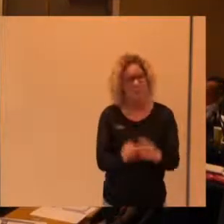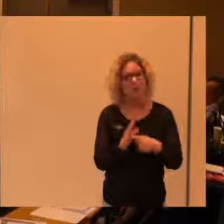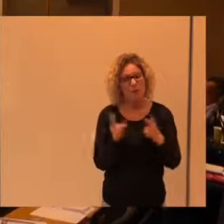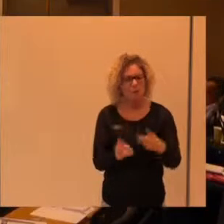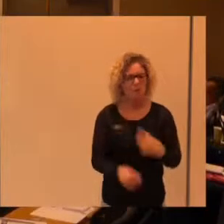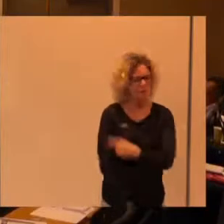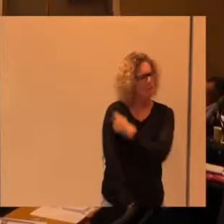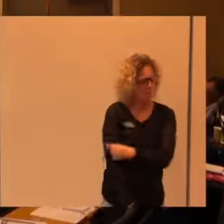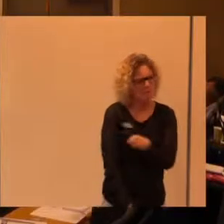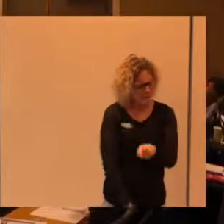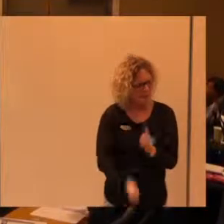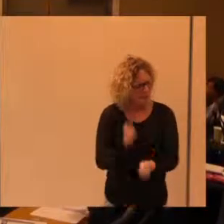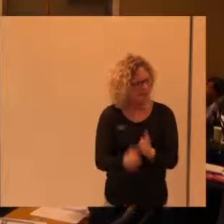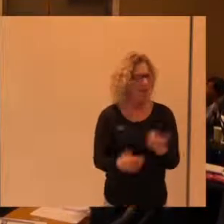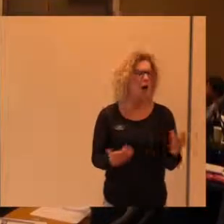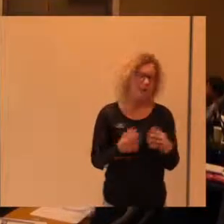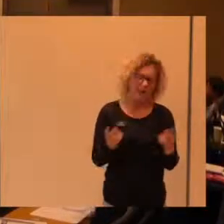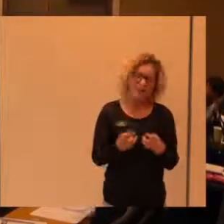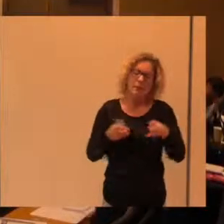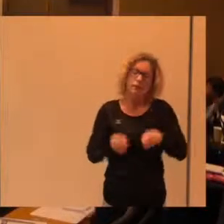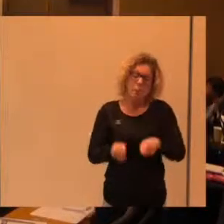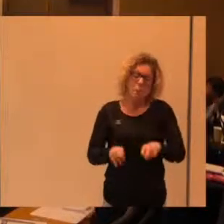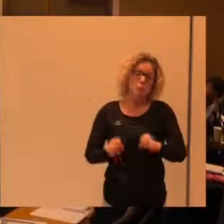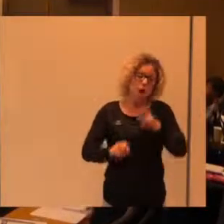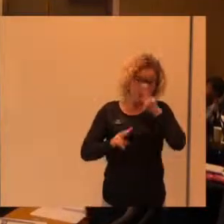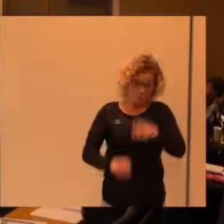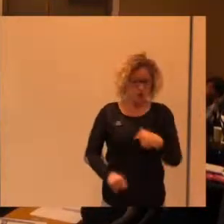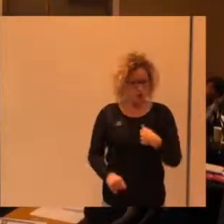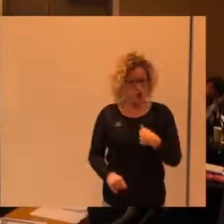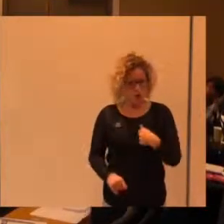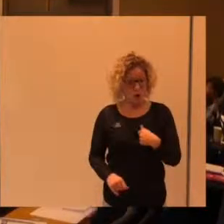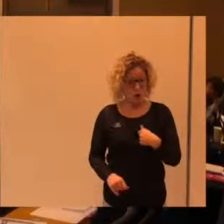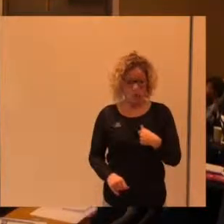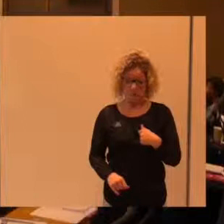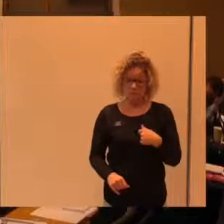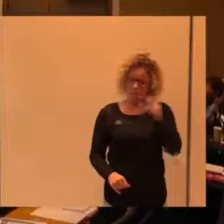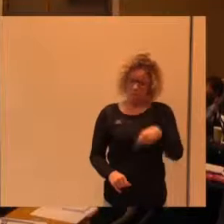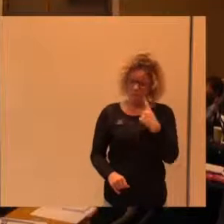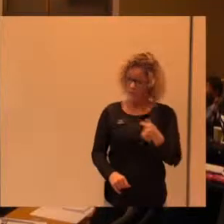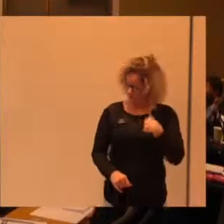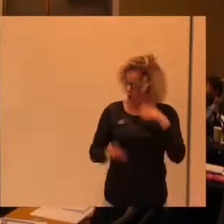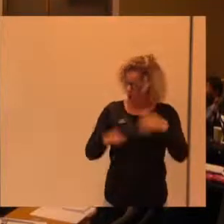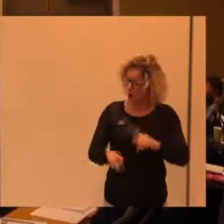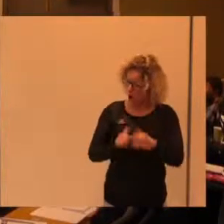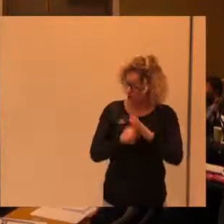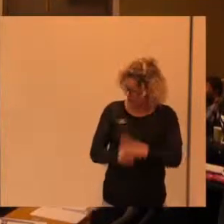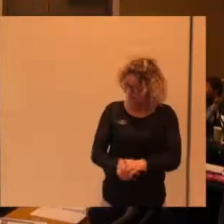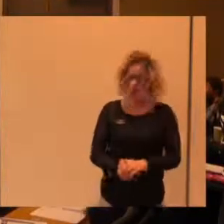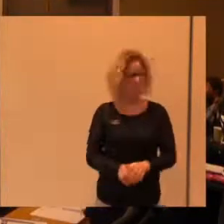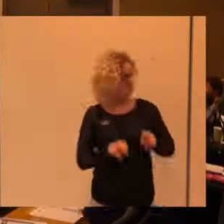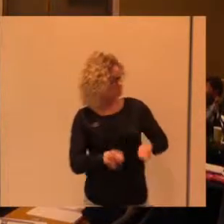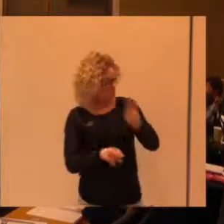skärper vi diskriminering. Och då kommer ju domstolarna naturligtvis att titta på. Jag påstår mig ha blivit diskriminerad. Och så tittar domstolarna på, ja